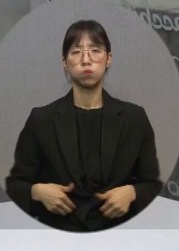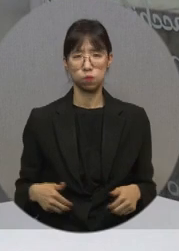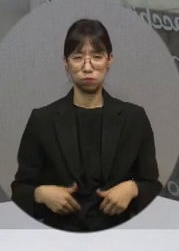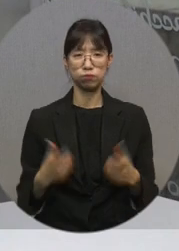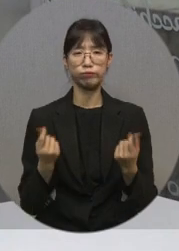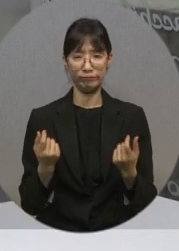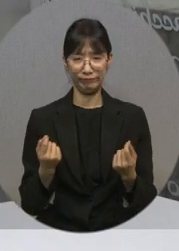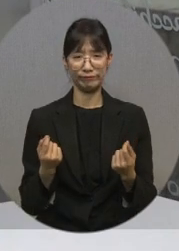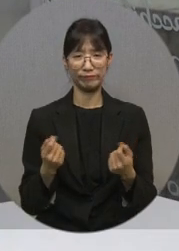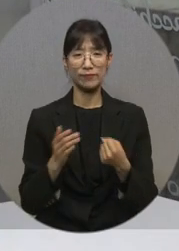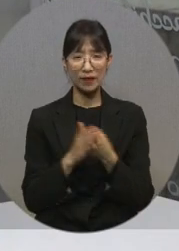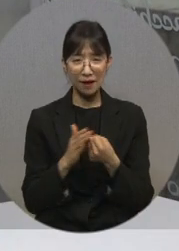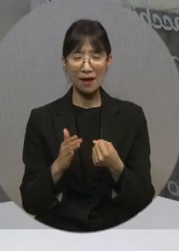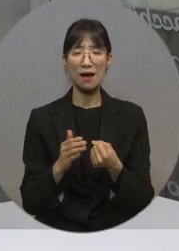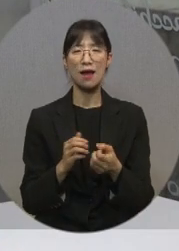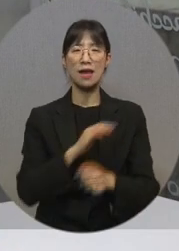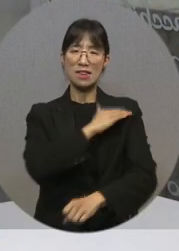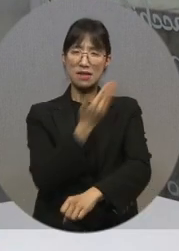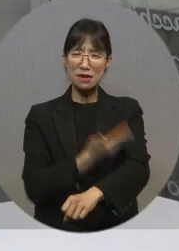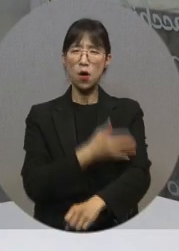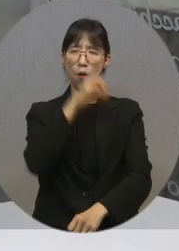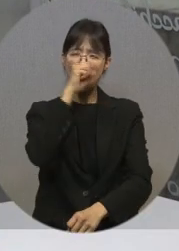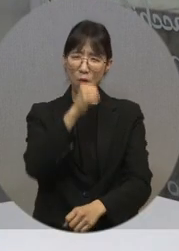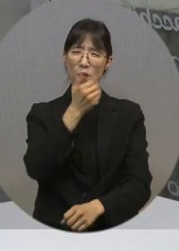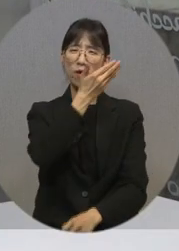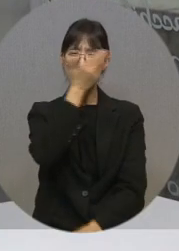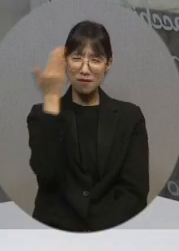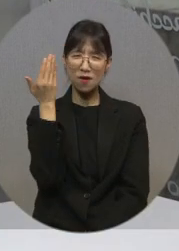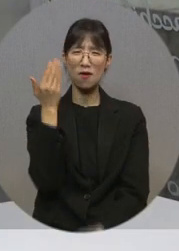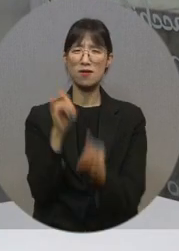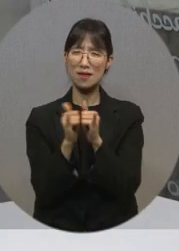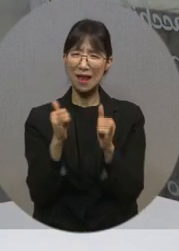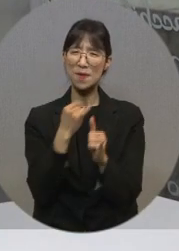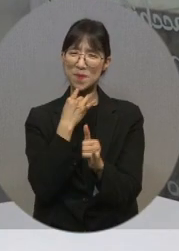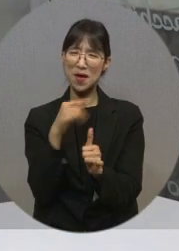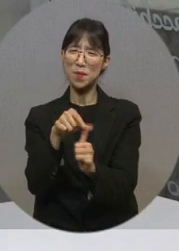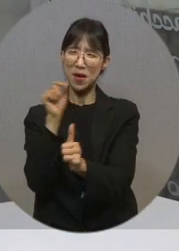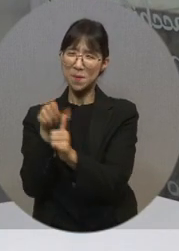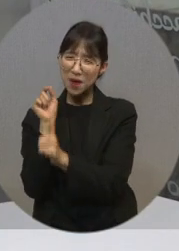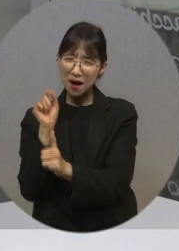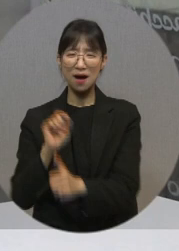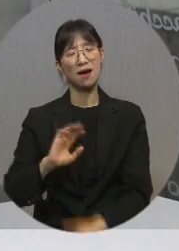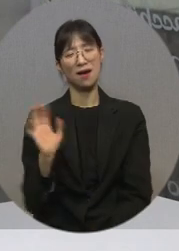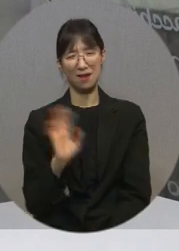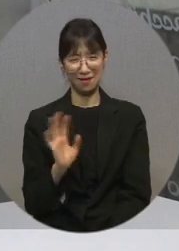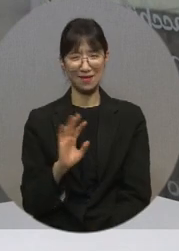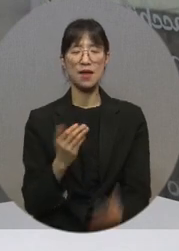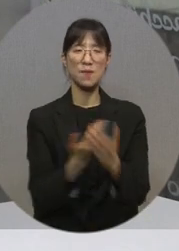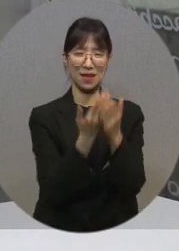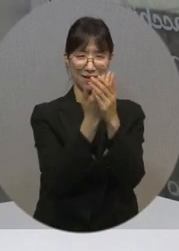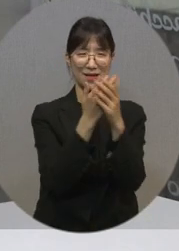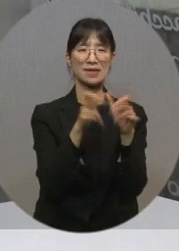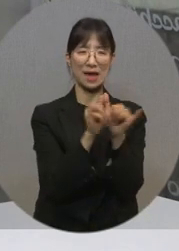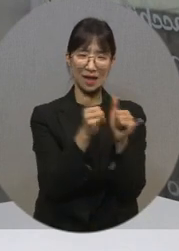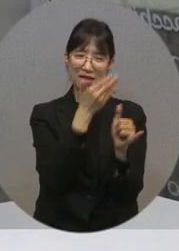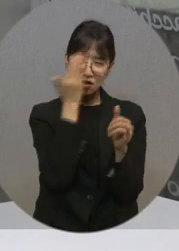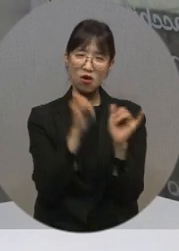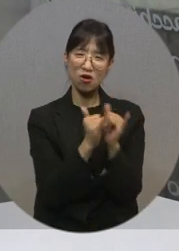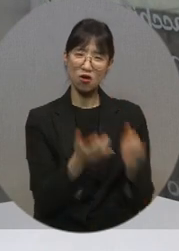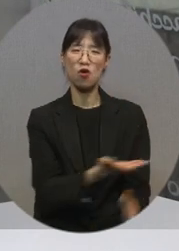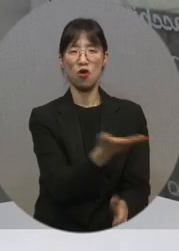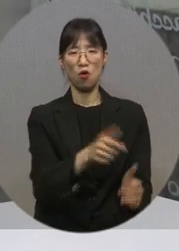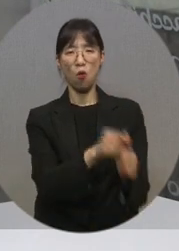한다고 보거든요. 그러면 능력 있는 우리가 청년들만 고용할 게 아니라 발달장애인 청년들도